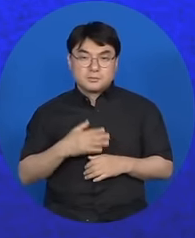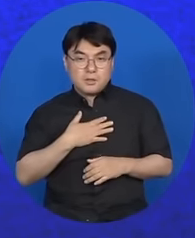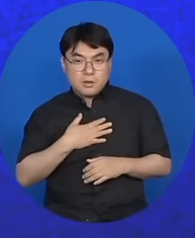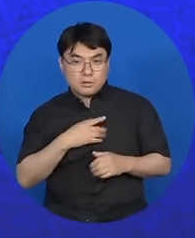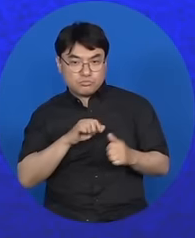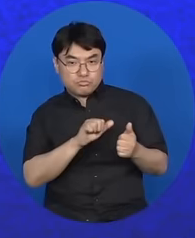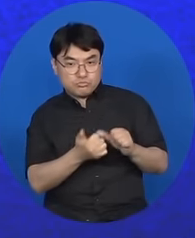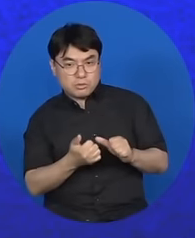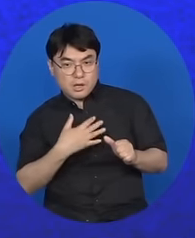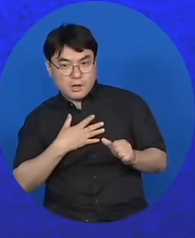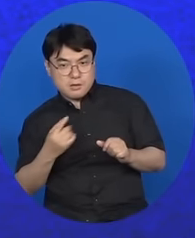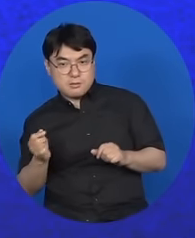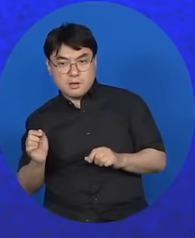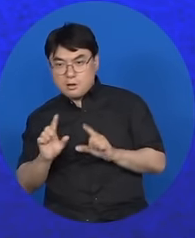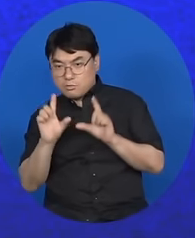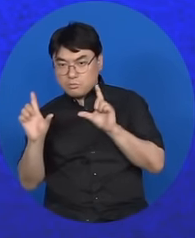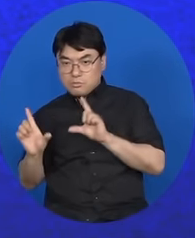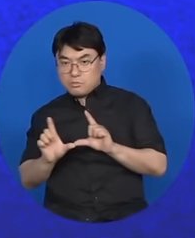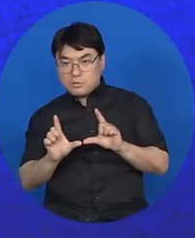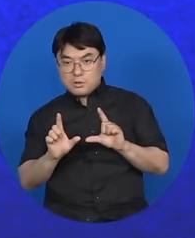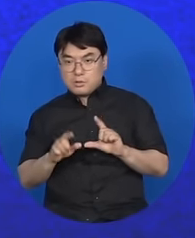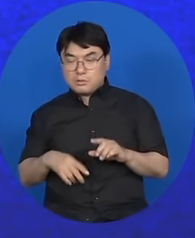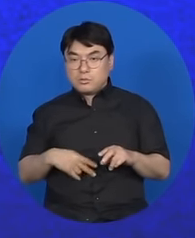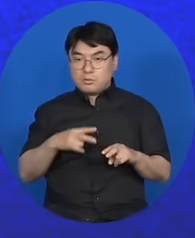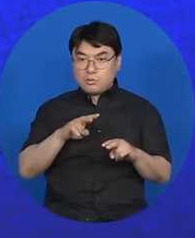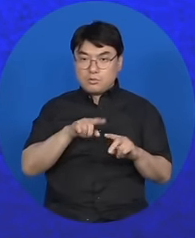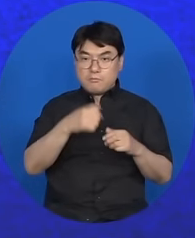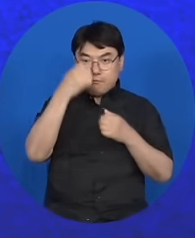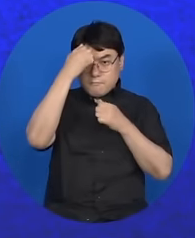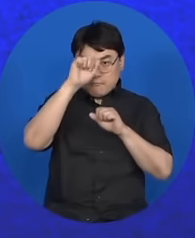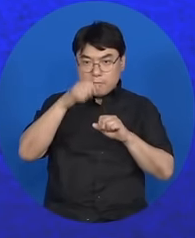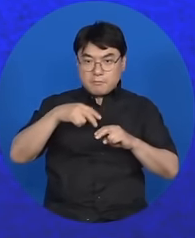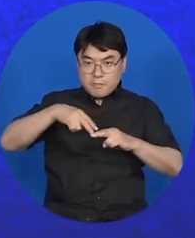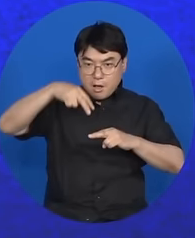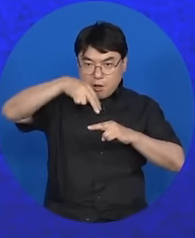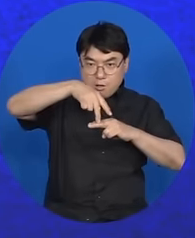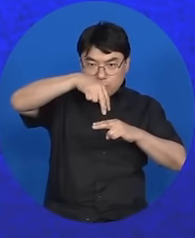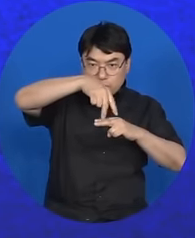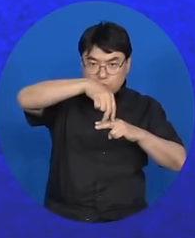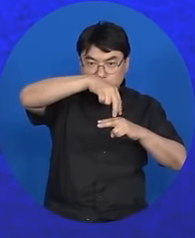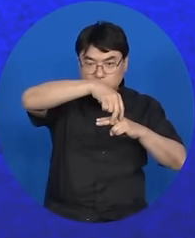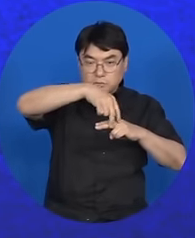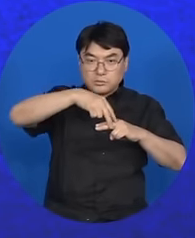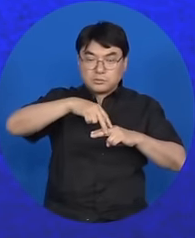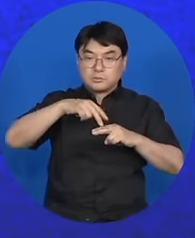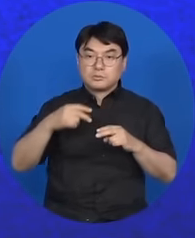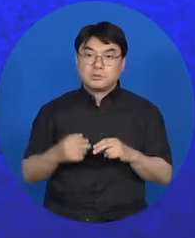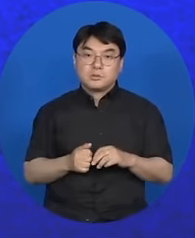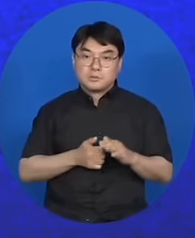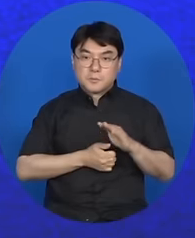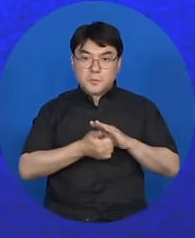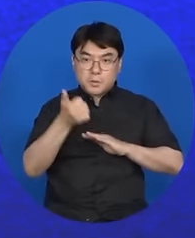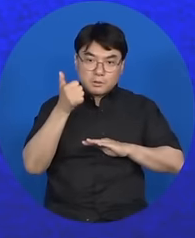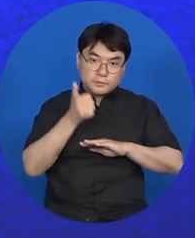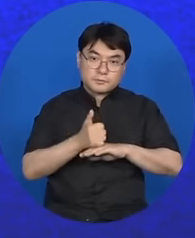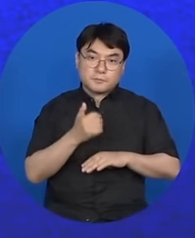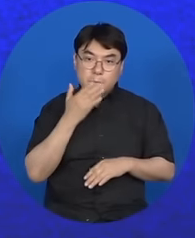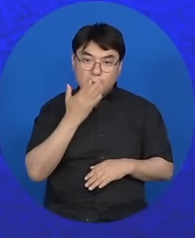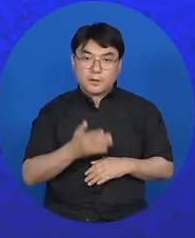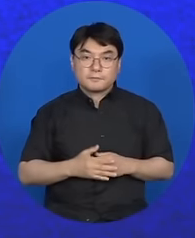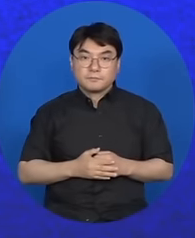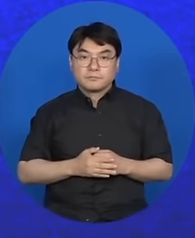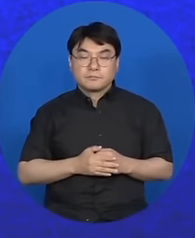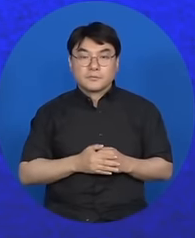살고 너를 밟아야 내가 올라갈 수 있는 치열한 경쟁사회. 이것은 바로 지옥의 철학의 원리였던 거예요. 그러니까 이러한